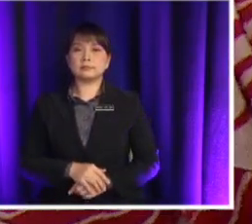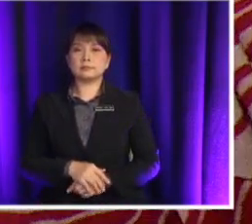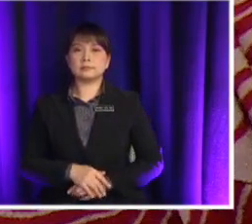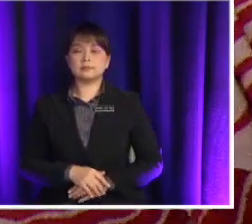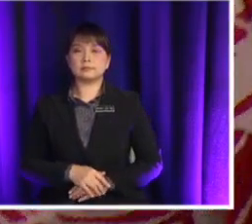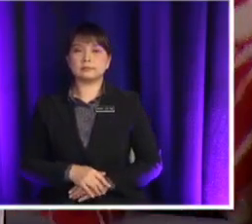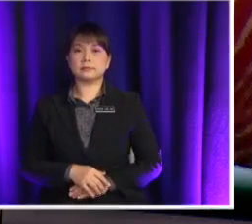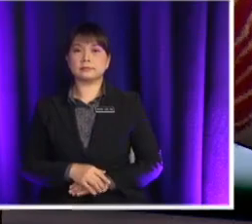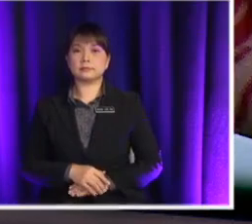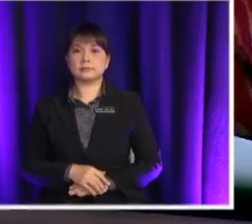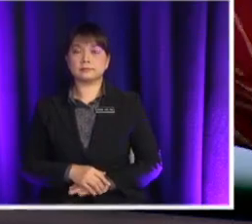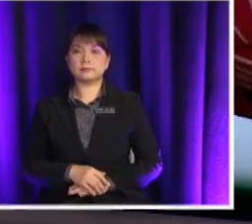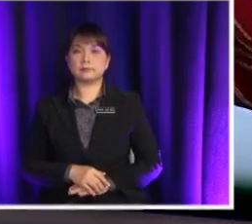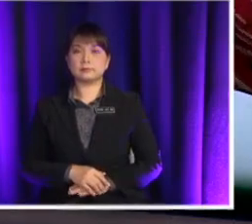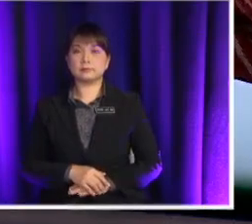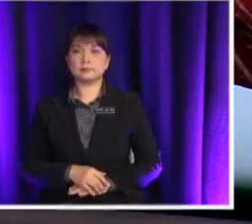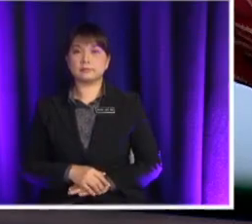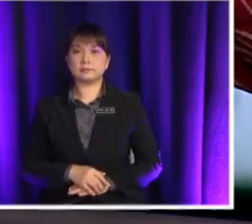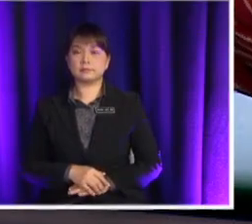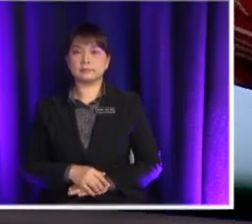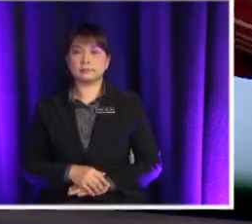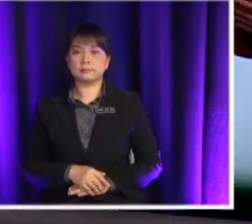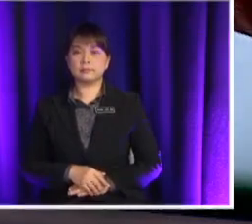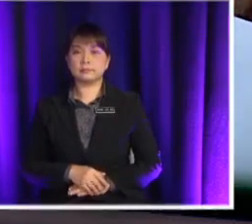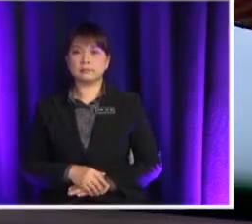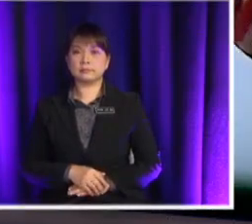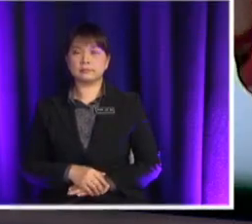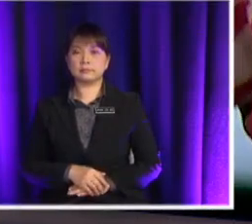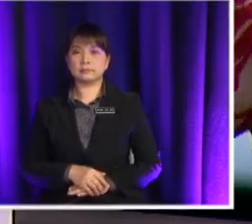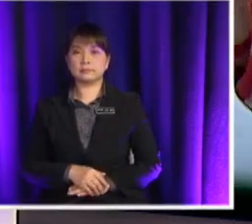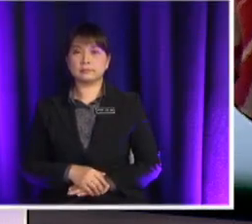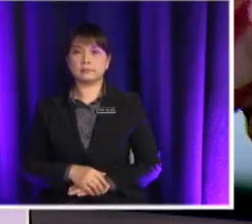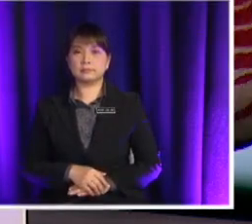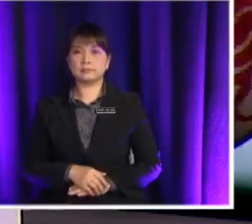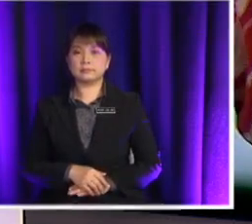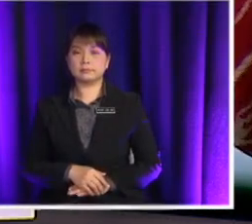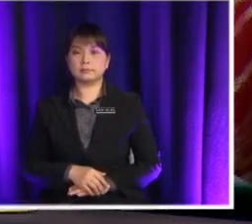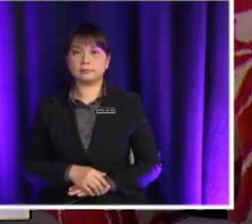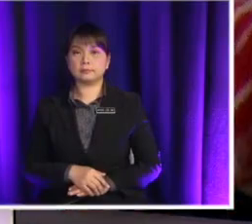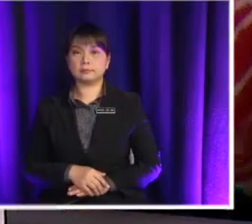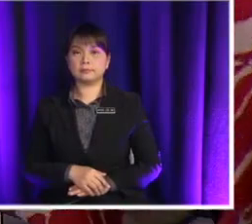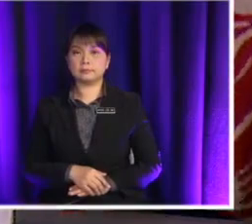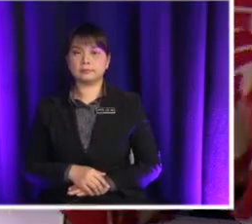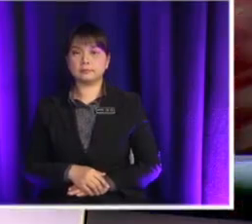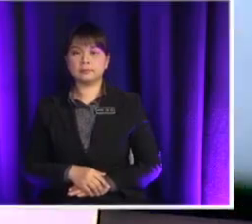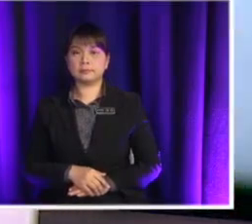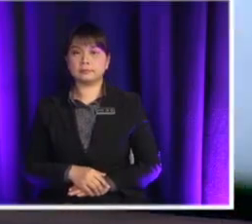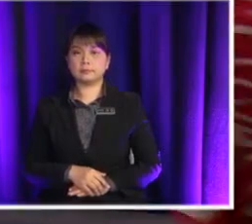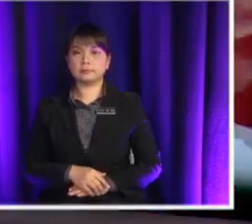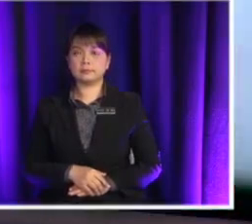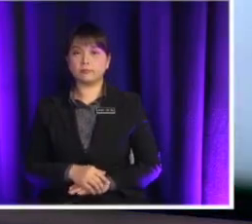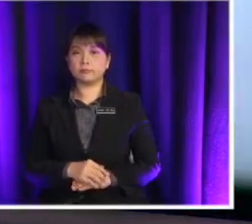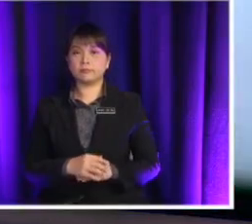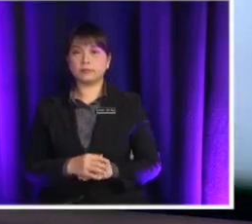dia akan tinggi, seolah-olah arus yang mengalir daripada supply ni ke sini dia tak akan mengalir ke sini. Tapi